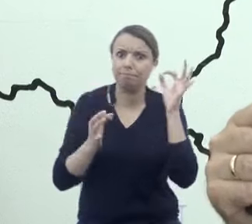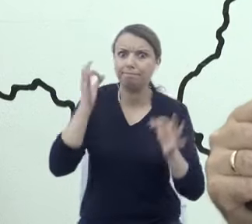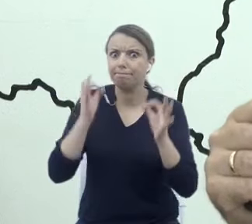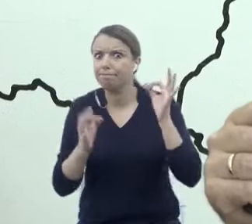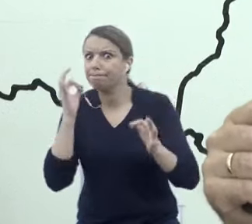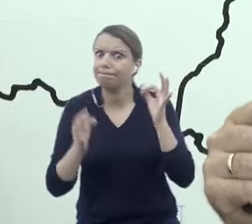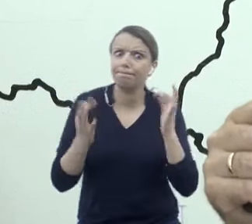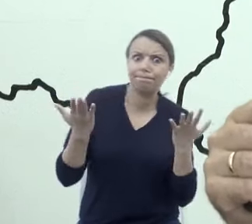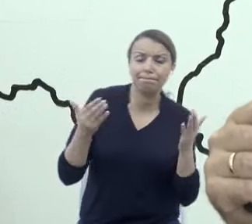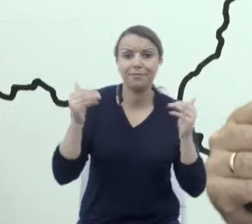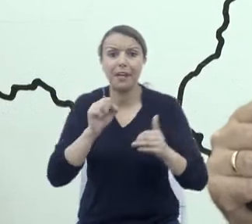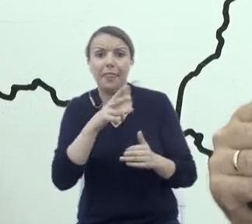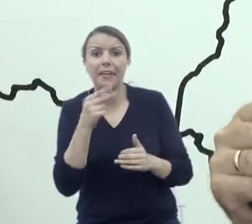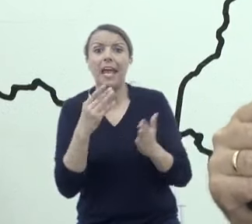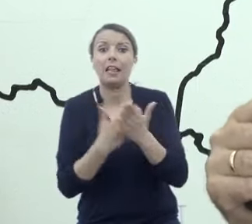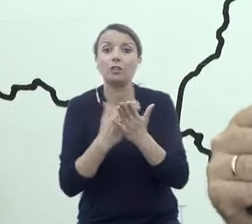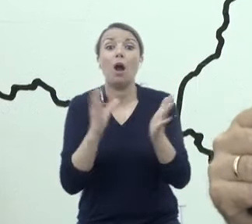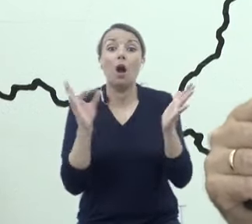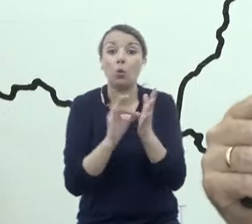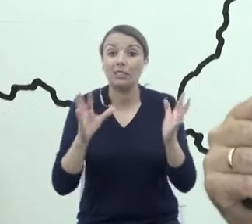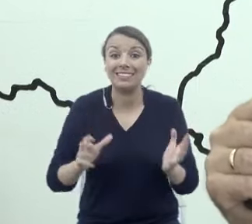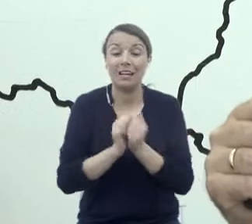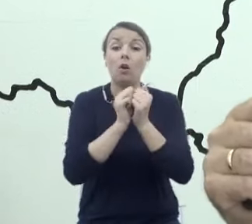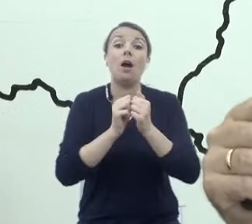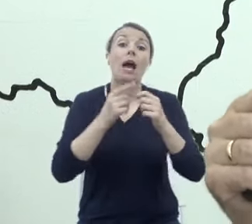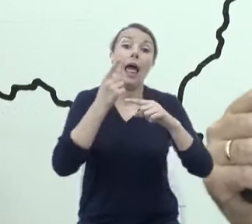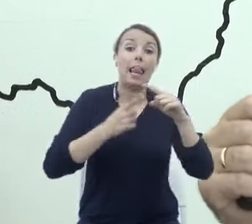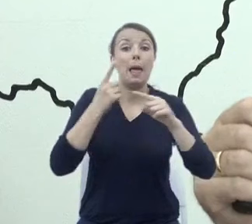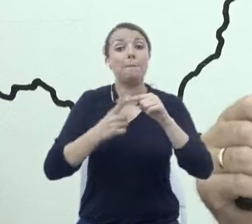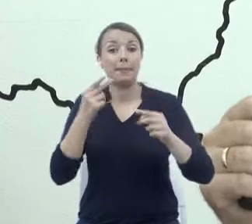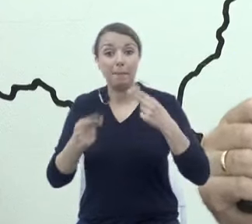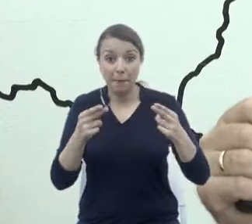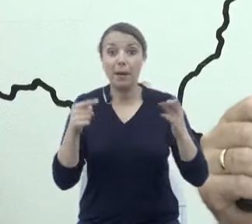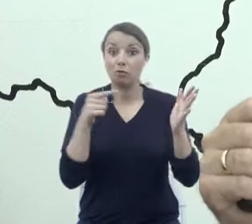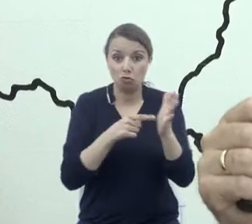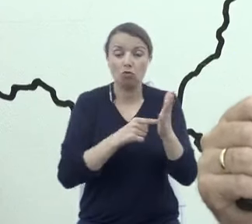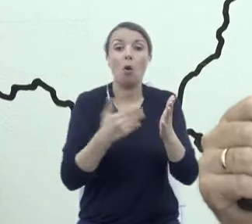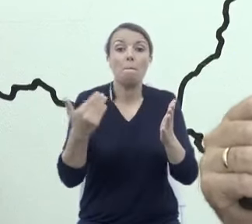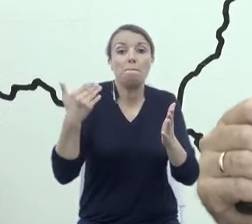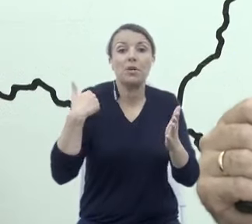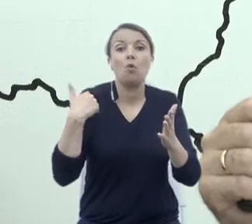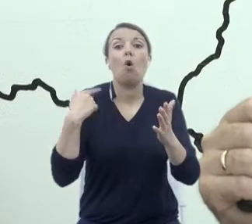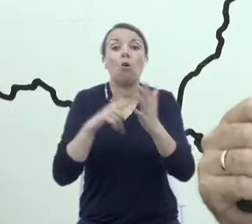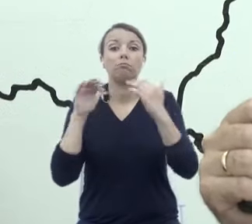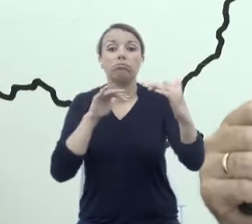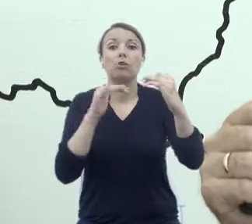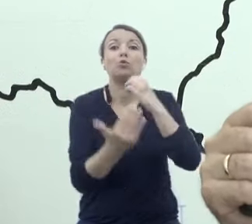się świadectwa wykorzystywania tego prototypu na froncie wschodnim latem